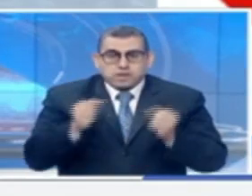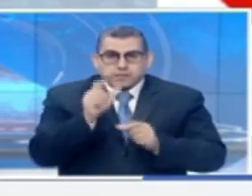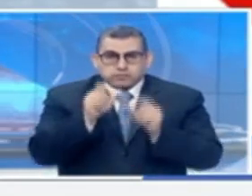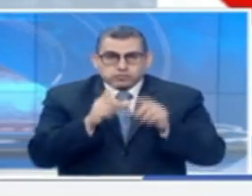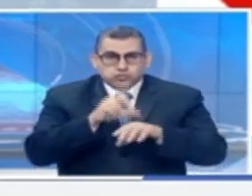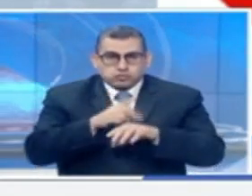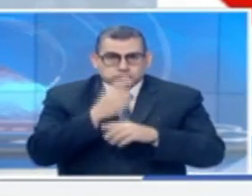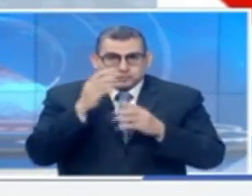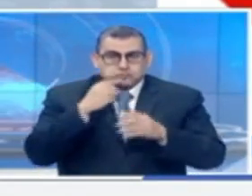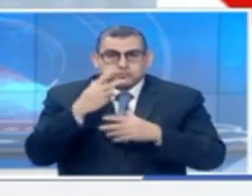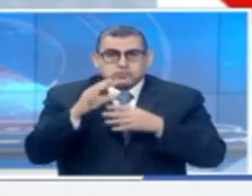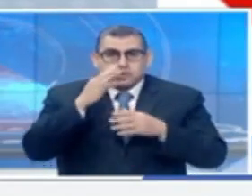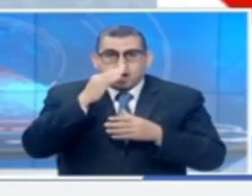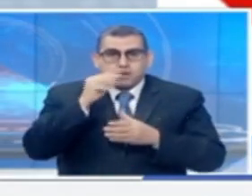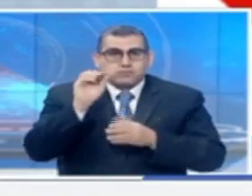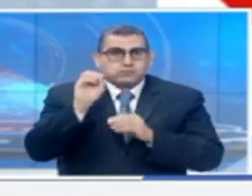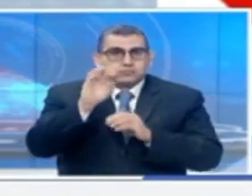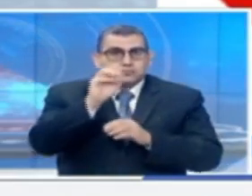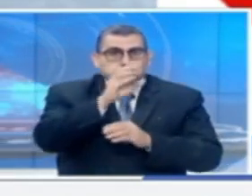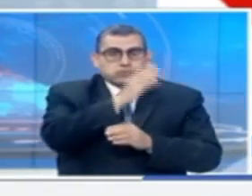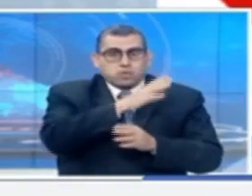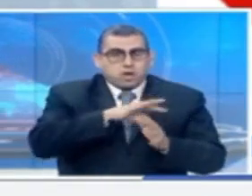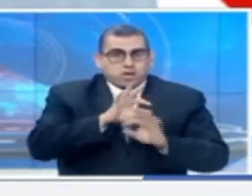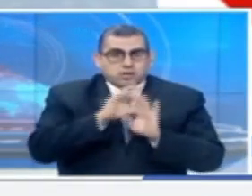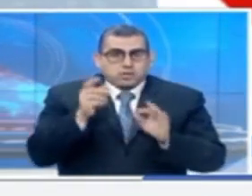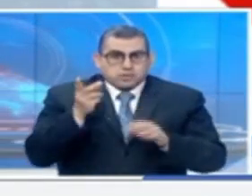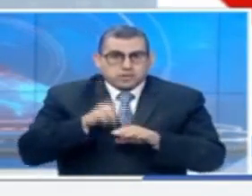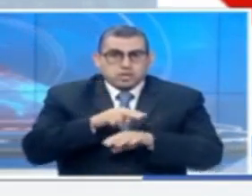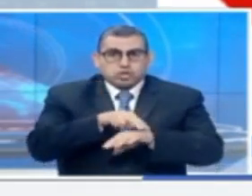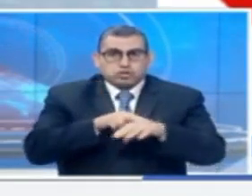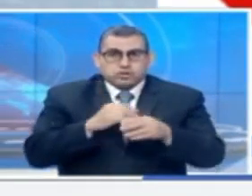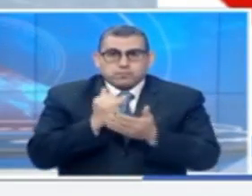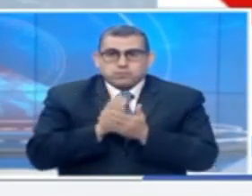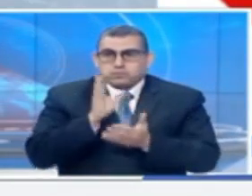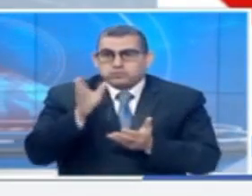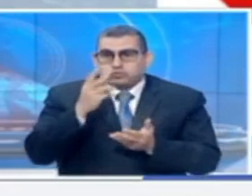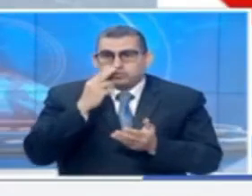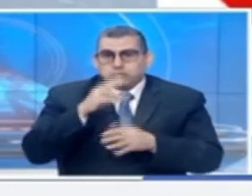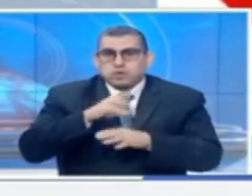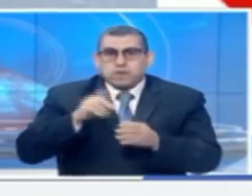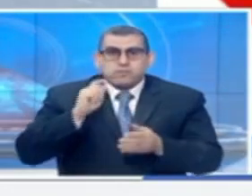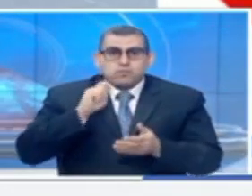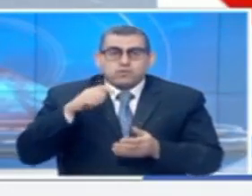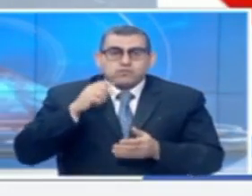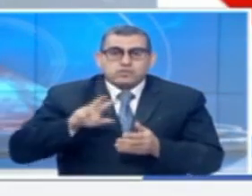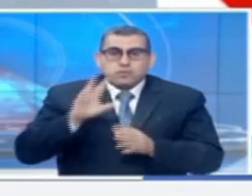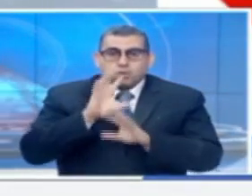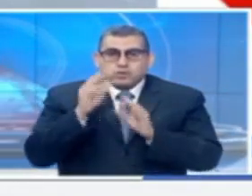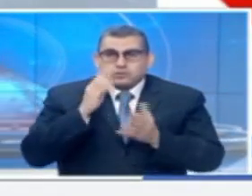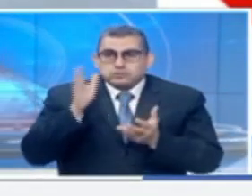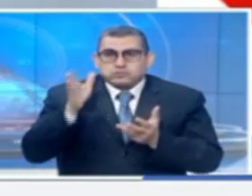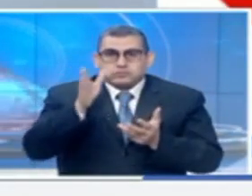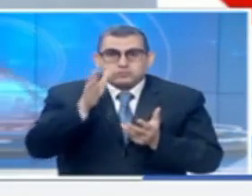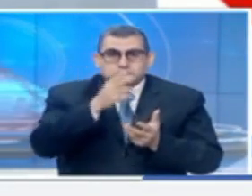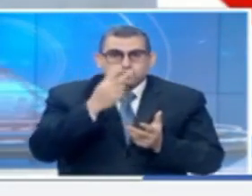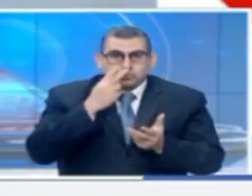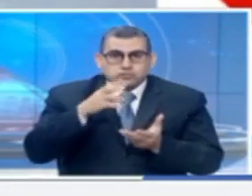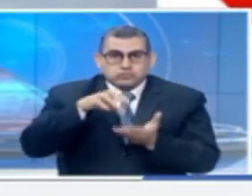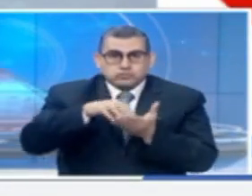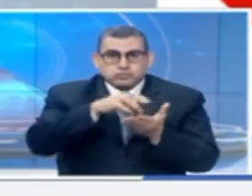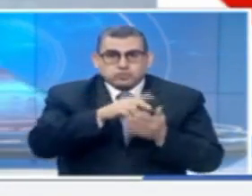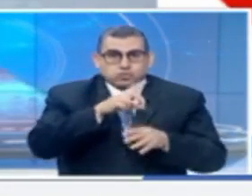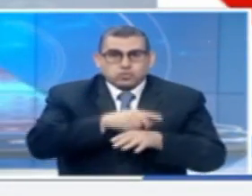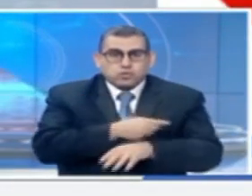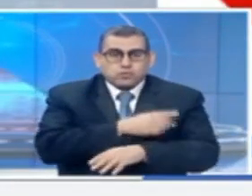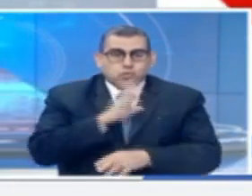لإنجاز مهام التطعيم على الوجه الأمثل، بالإضافة للفرق الإشرافية على جميع المستويات بالوزارة والمديريات والإدارات الصحية والمناطق